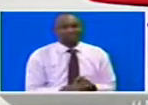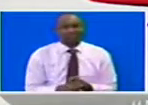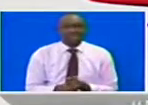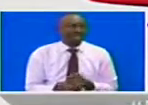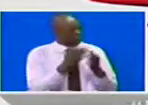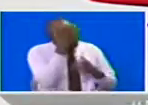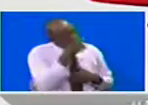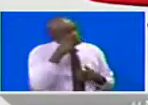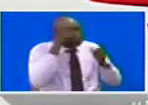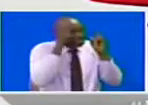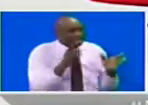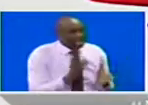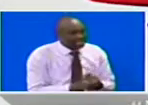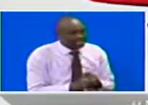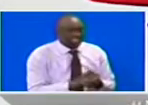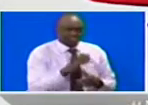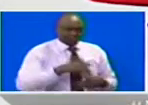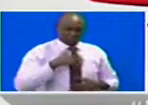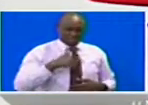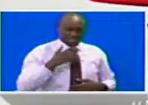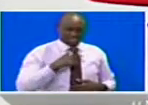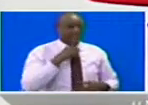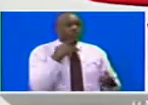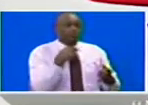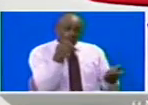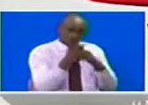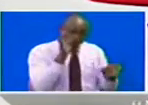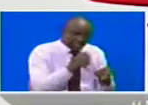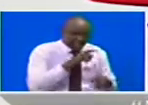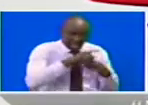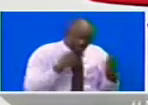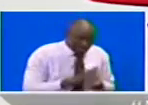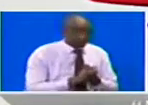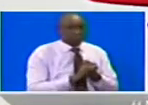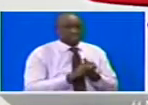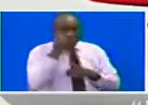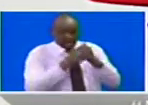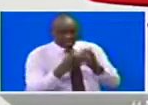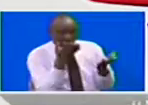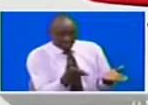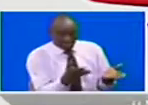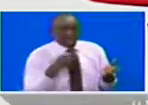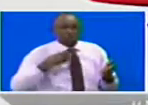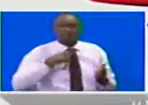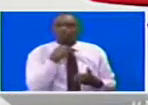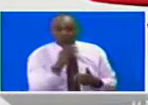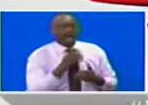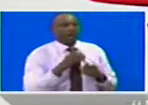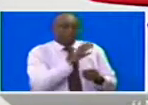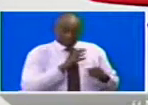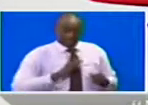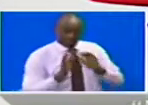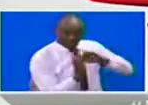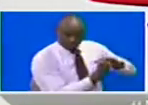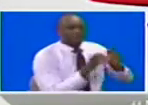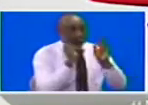ambacho kimekufanya sasa uhisi kwamba unataka kufanya nyimbo za uzalendo mbali na zile za kidini ambao kwa